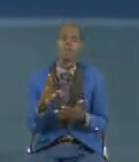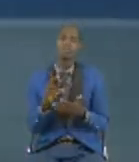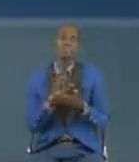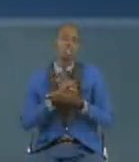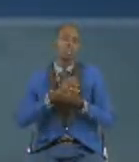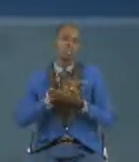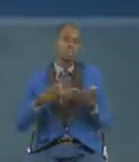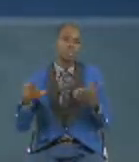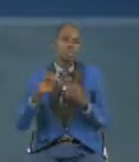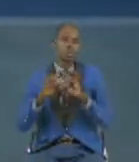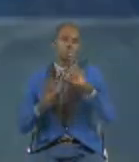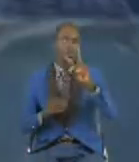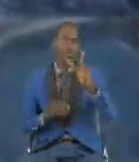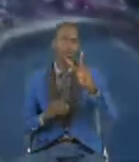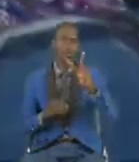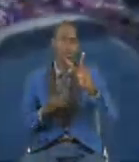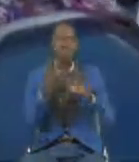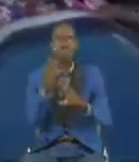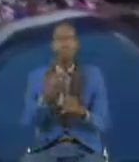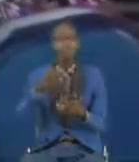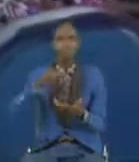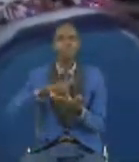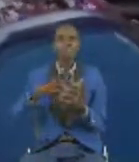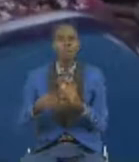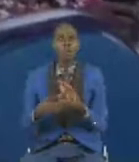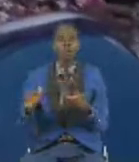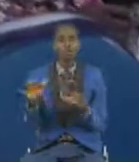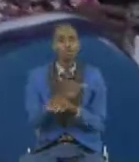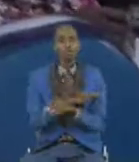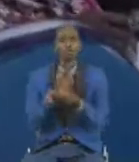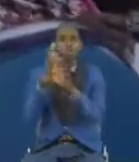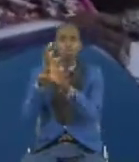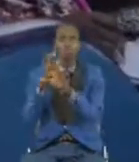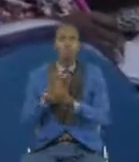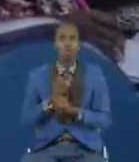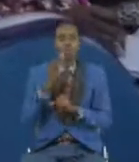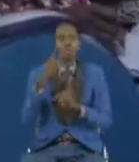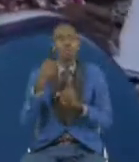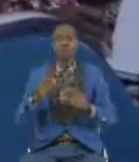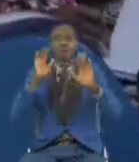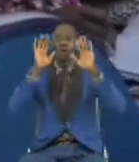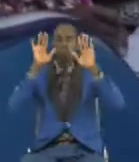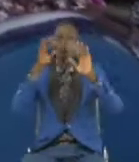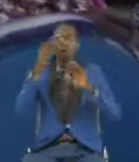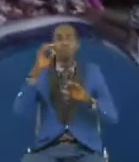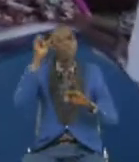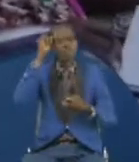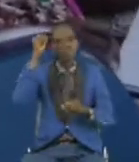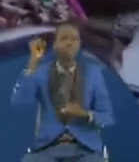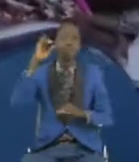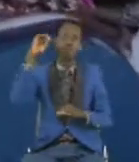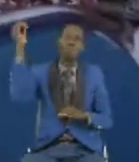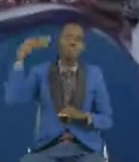Deuxième élément dans le deuxième point. La possession objective des merveilles de sa grâce. Nous